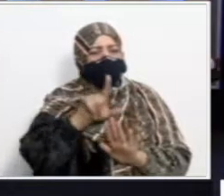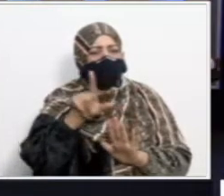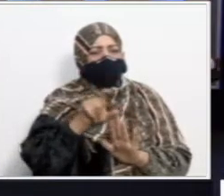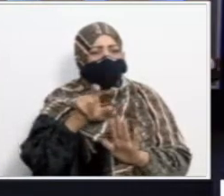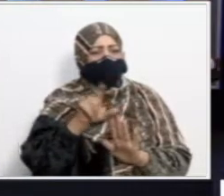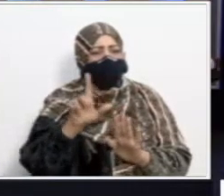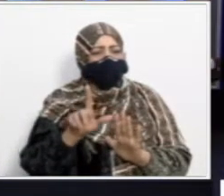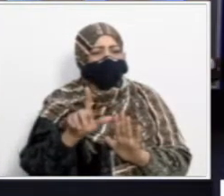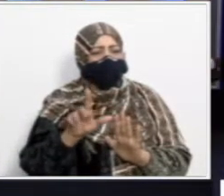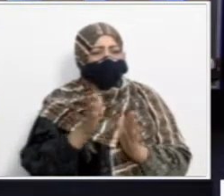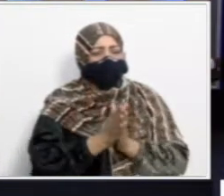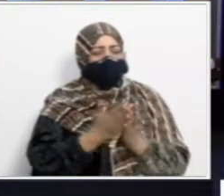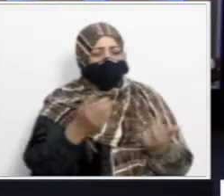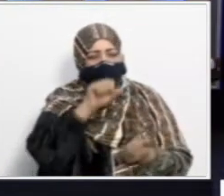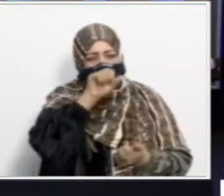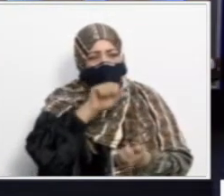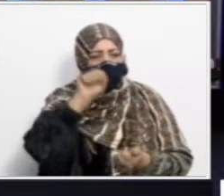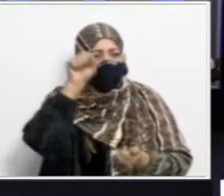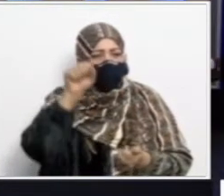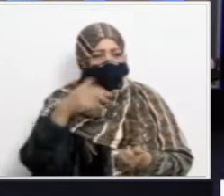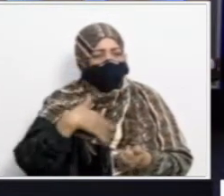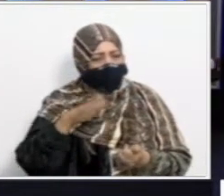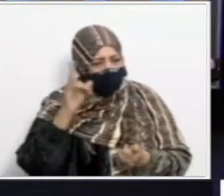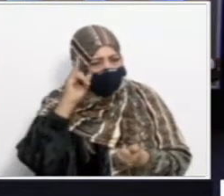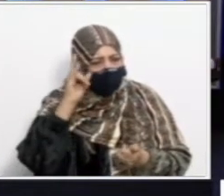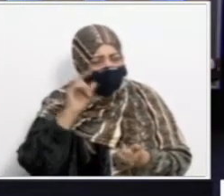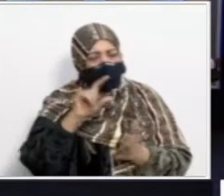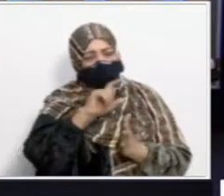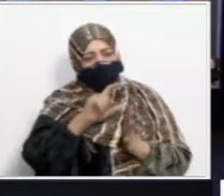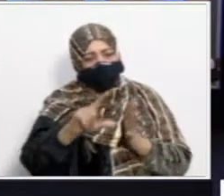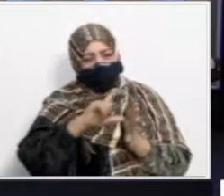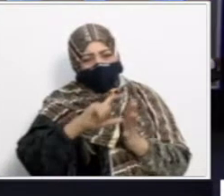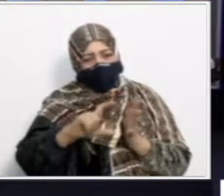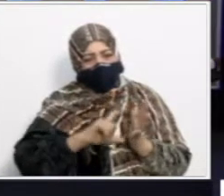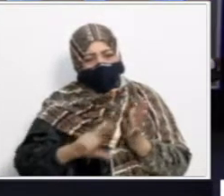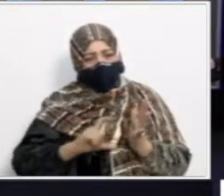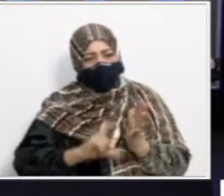يعني في الصلاة تقصد؟ يعني هيك تلاوة عادية ولا في الصلاة تقصد؟